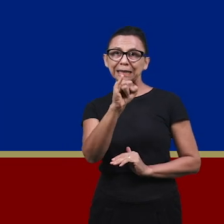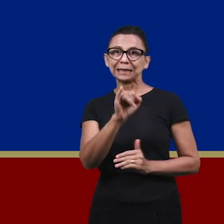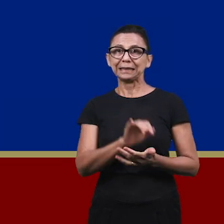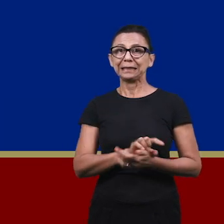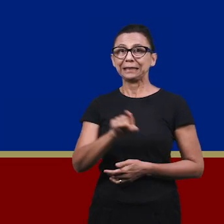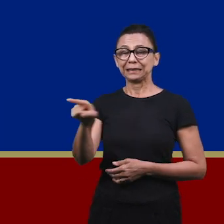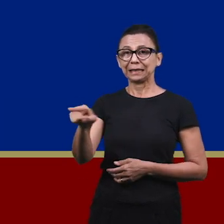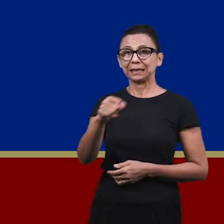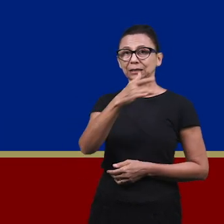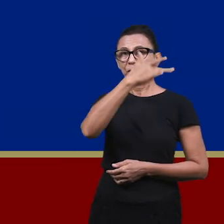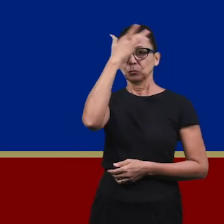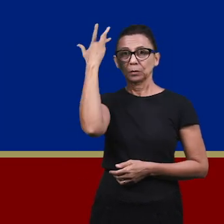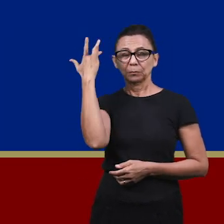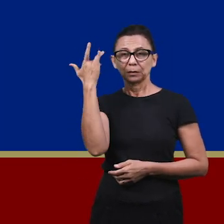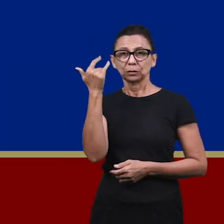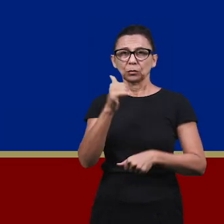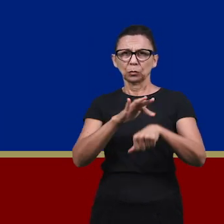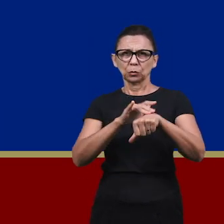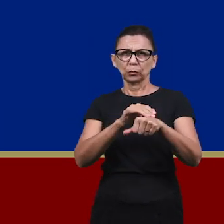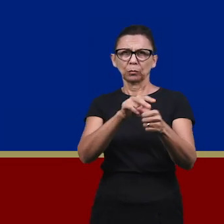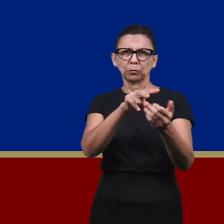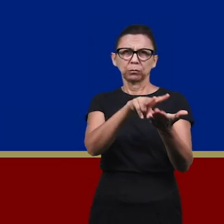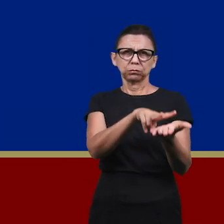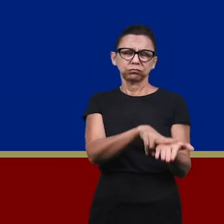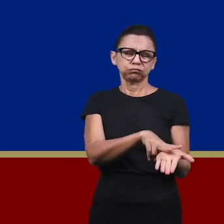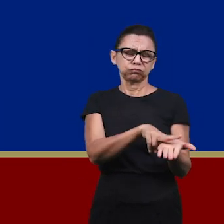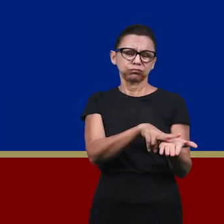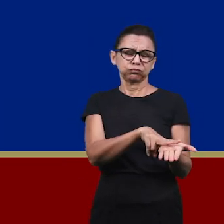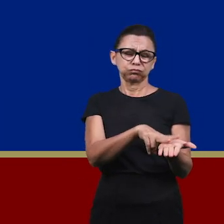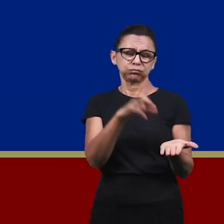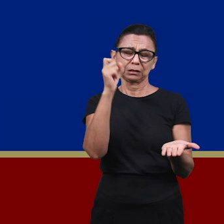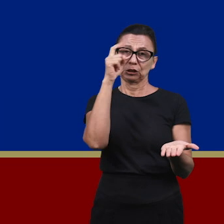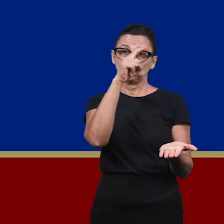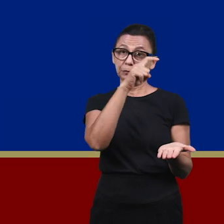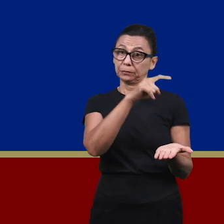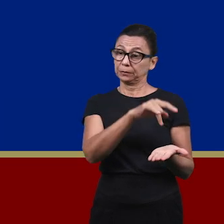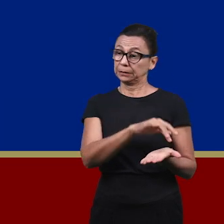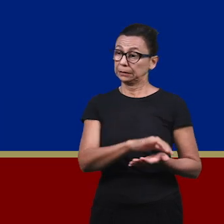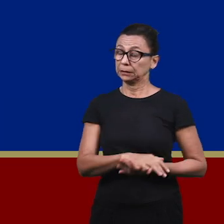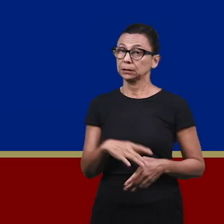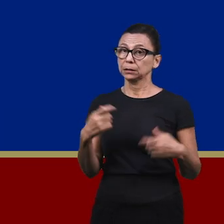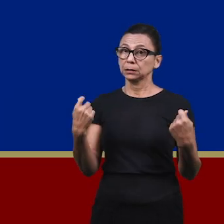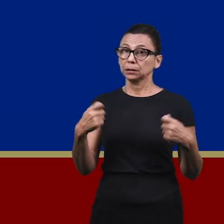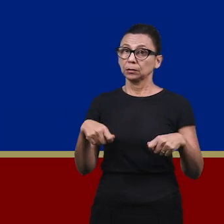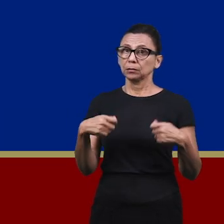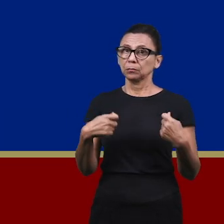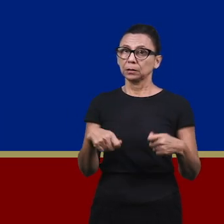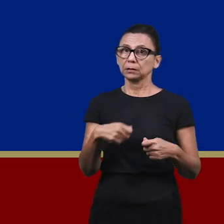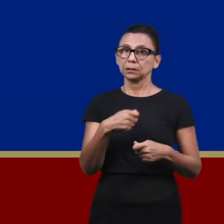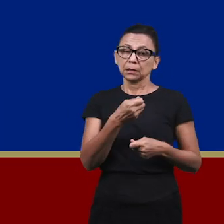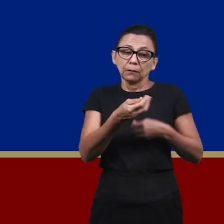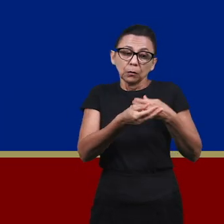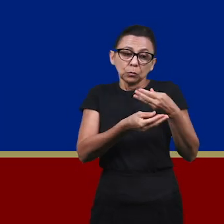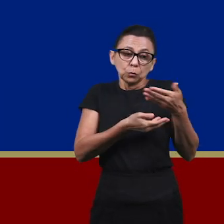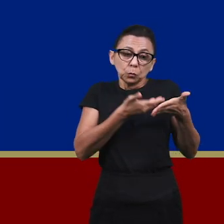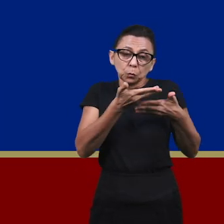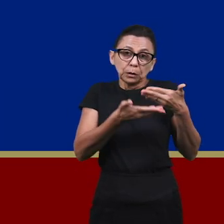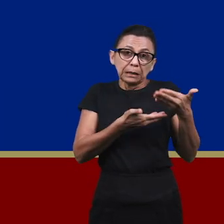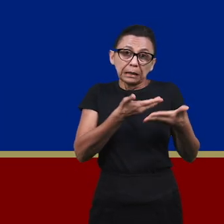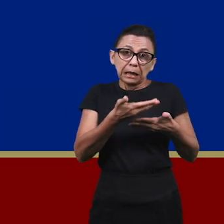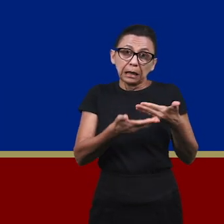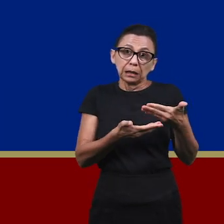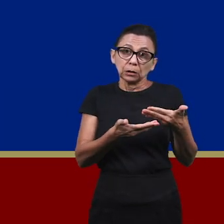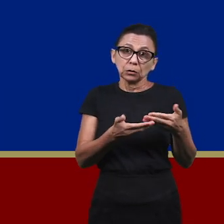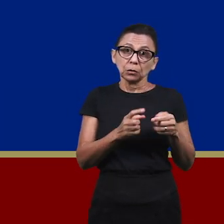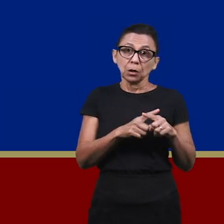avec un malade très compliqué qui avait besoin d'un procédé. Mais dû à son état de